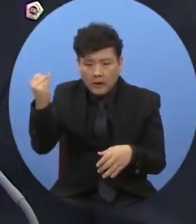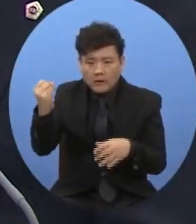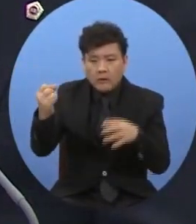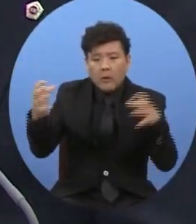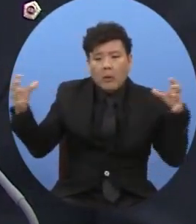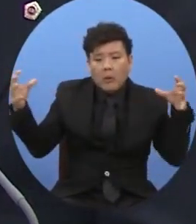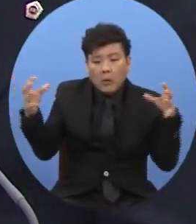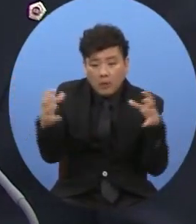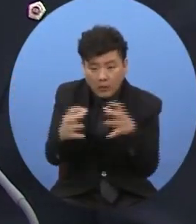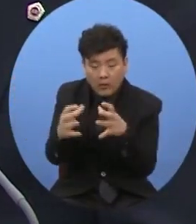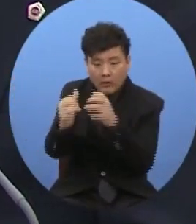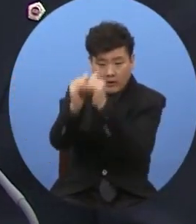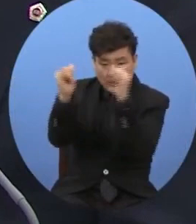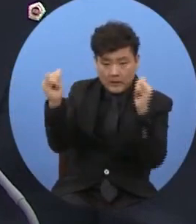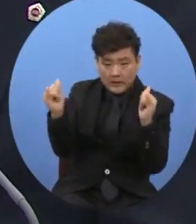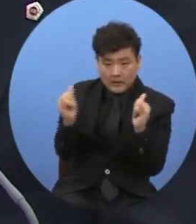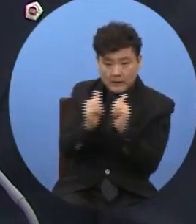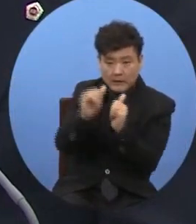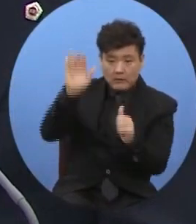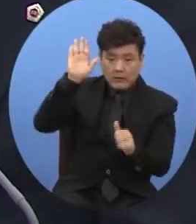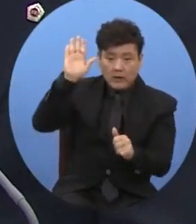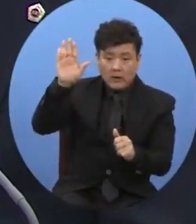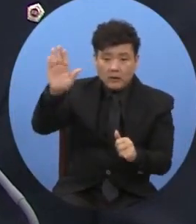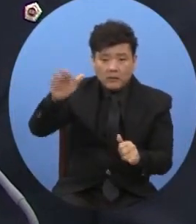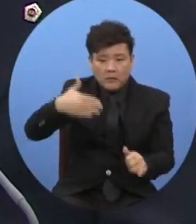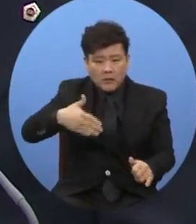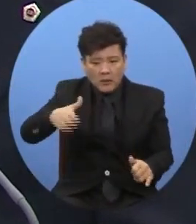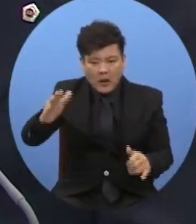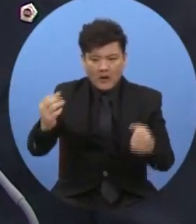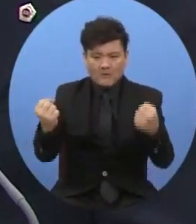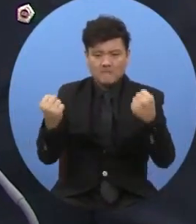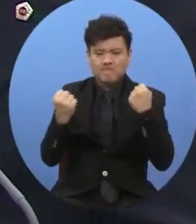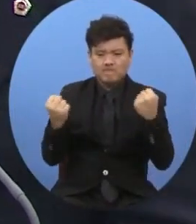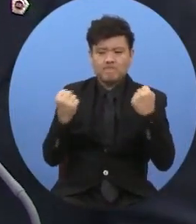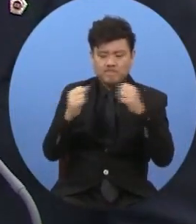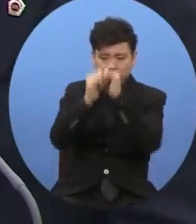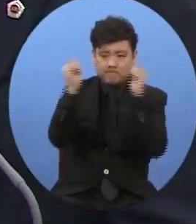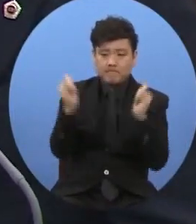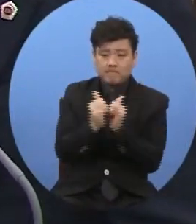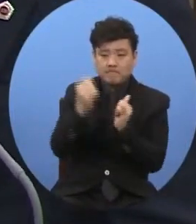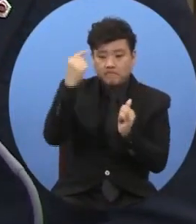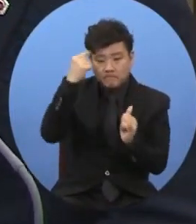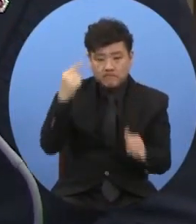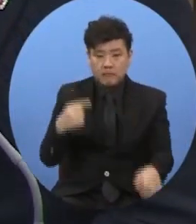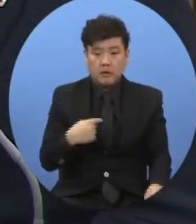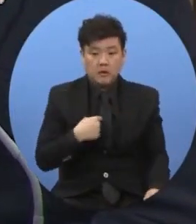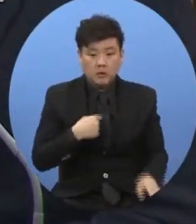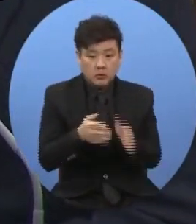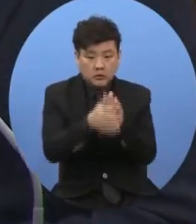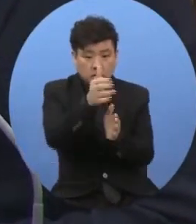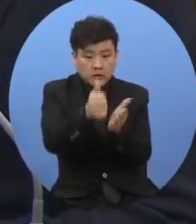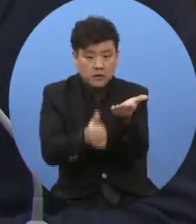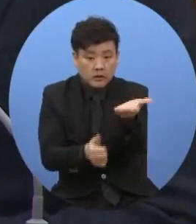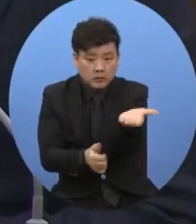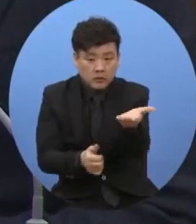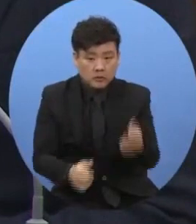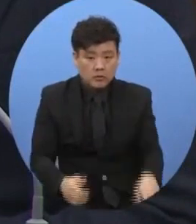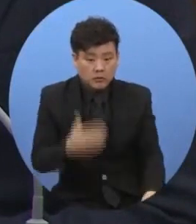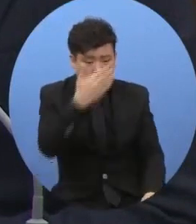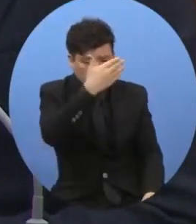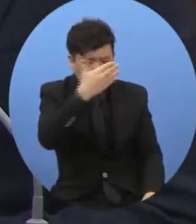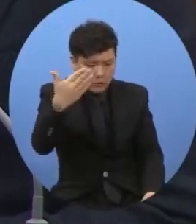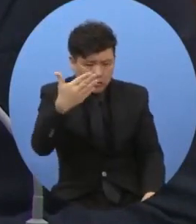잘 조화되는 사회가 미래로 가는데 가장 건강한 사회라고 저는 보고 있습니다. 네, 그래 저는 시장님께서 그 청년 세대의